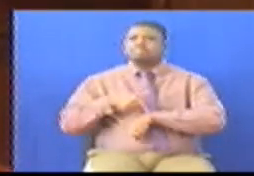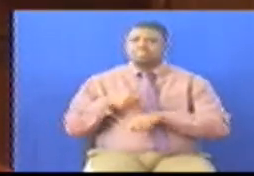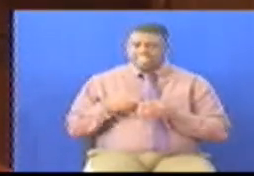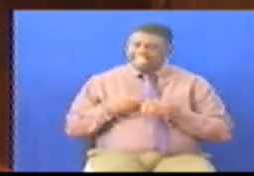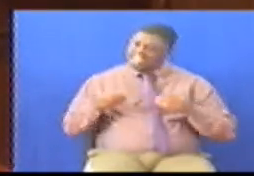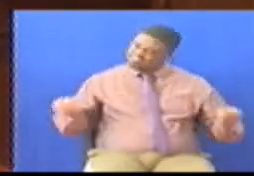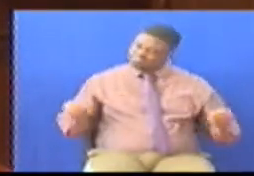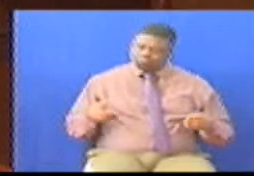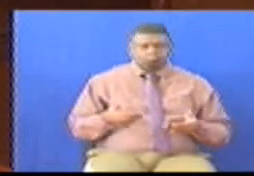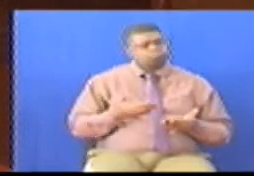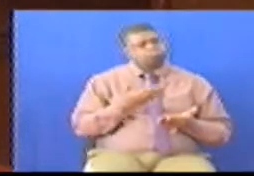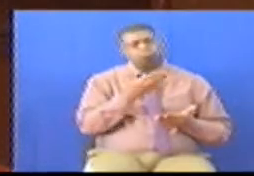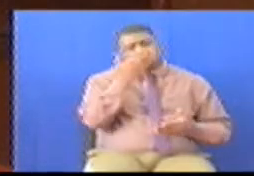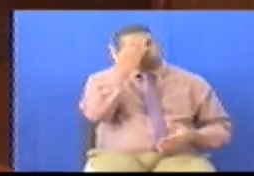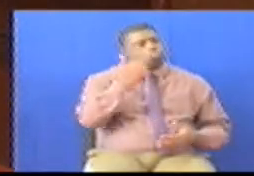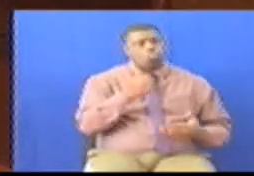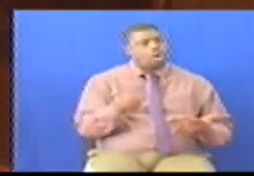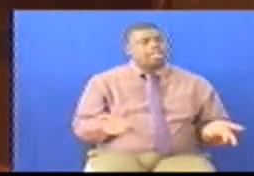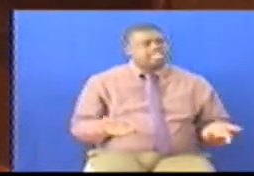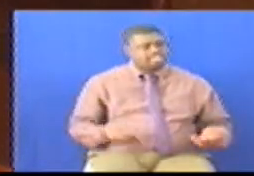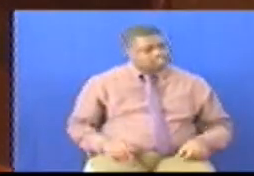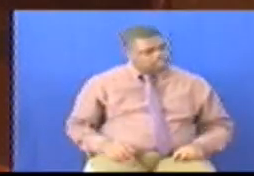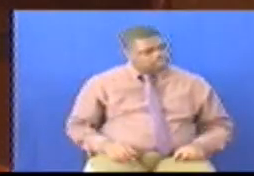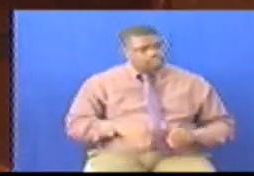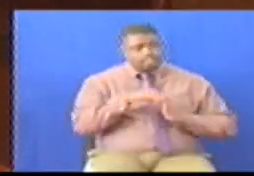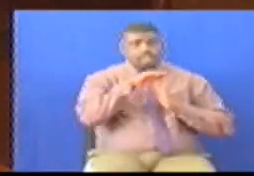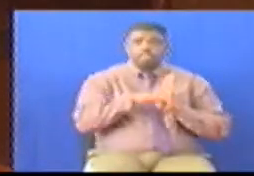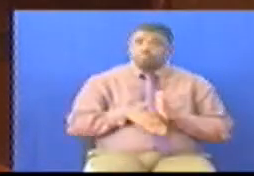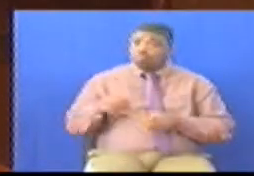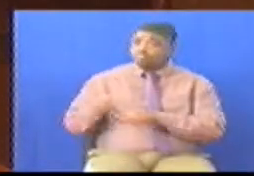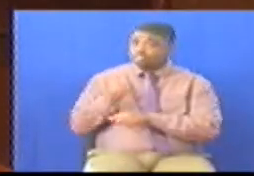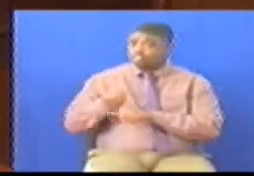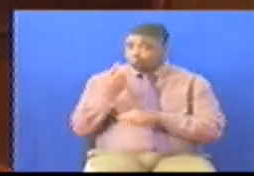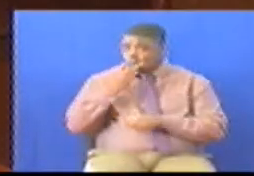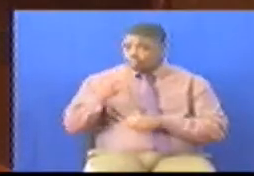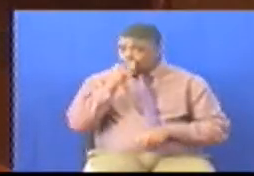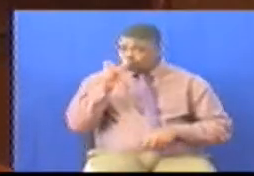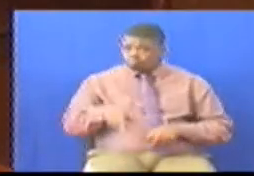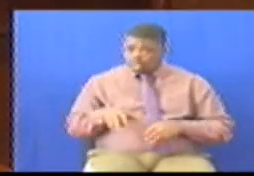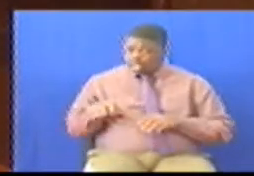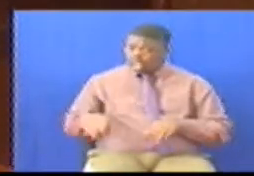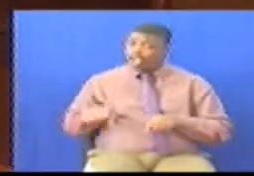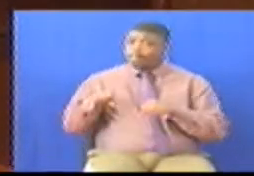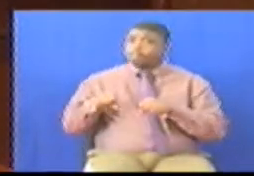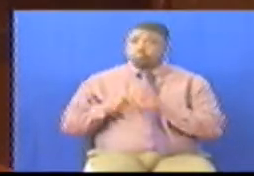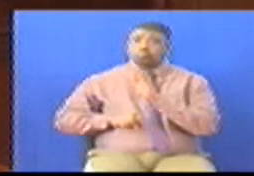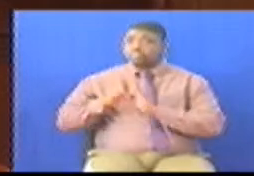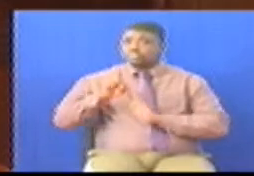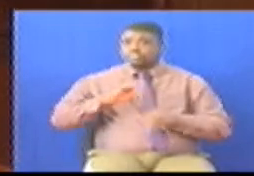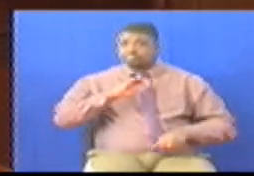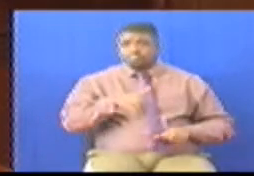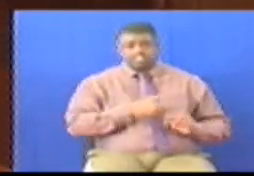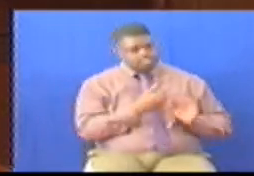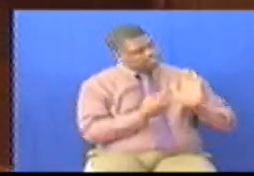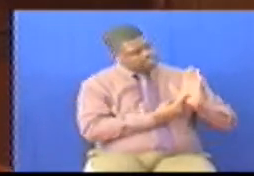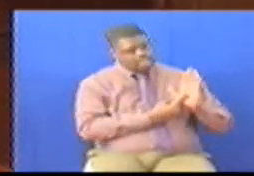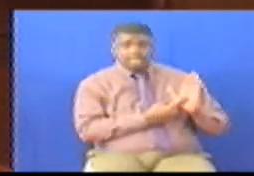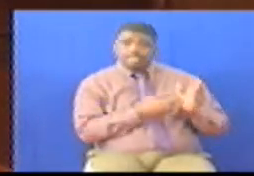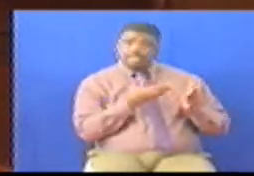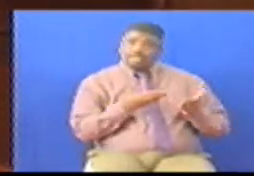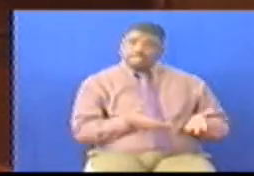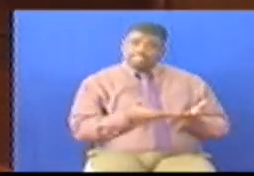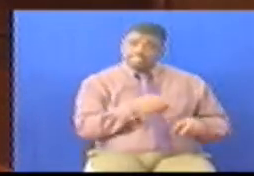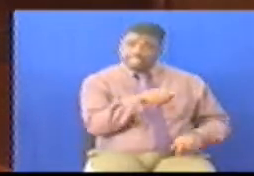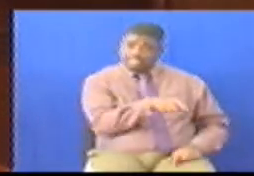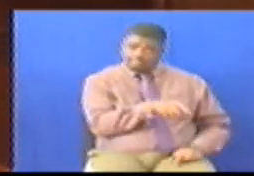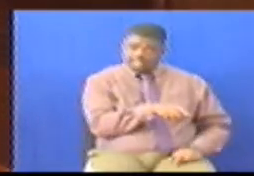mrefu. Na kwa mujibu wa taratibu za utumishi tulitaraji kumuona mtu akikaimu kwa muda usiozidi miezi 6, lakini hapa sasa